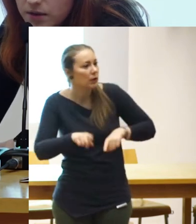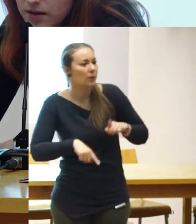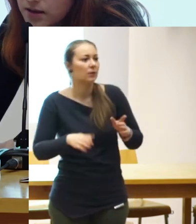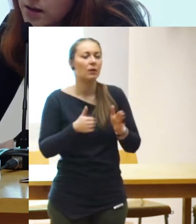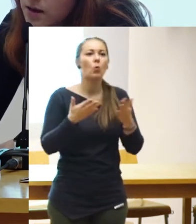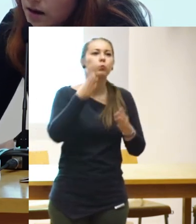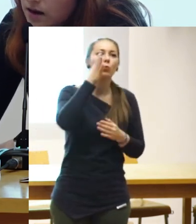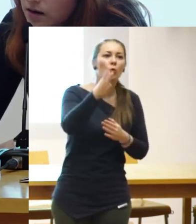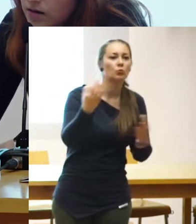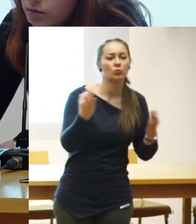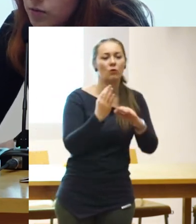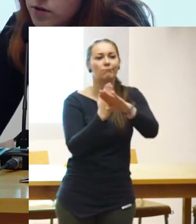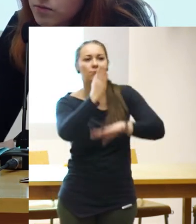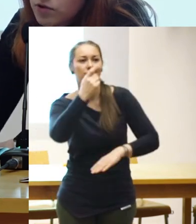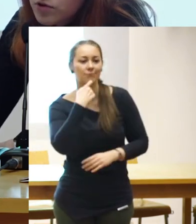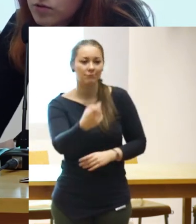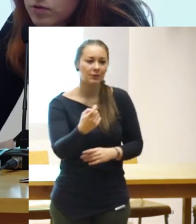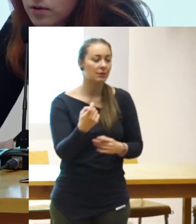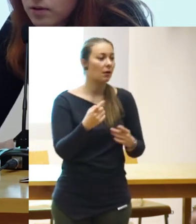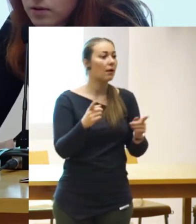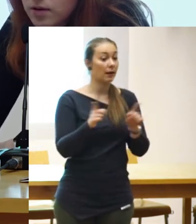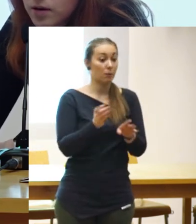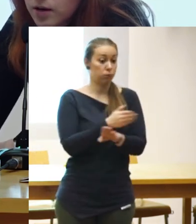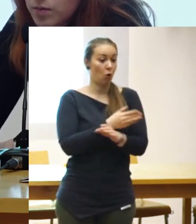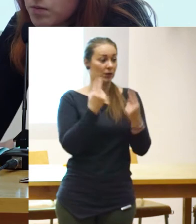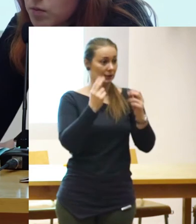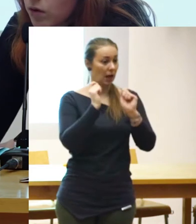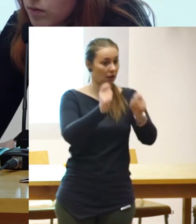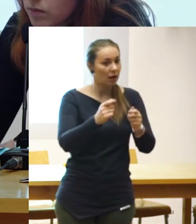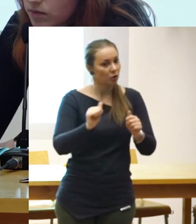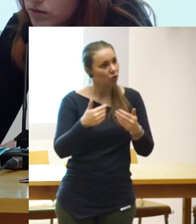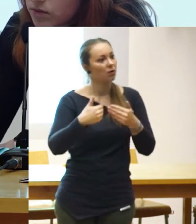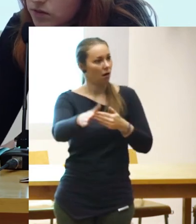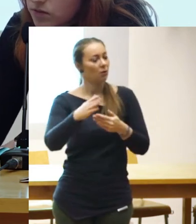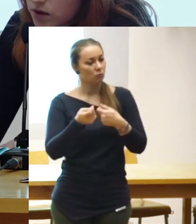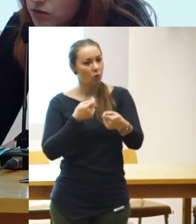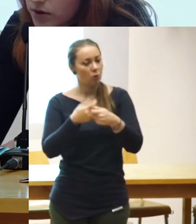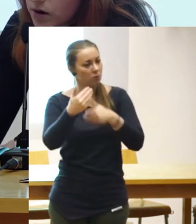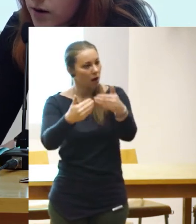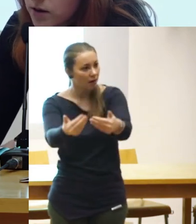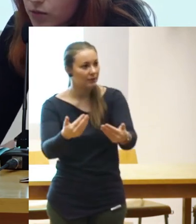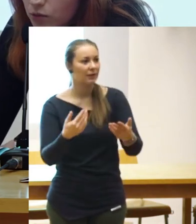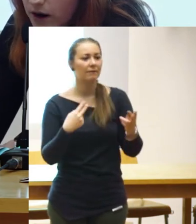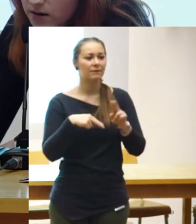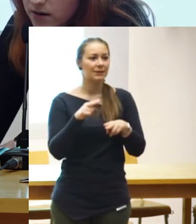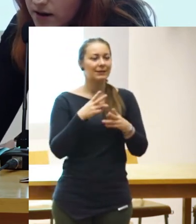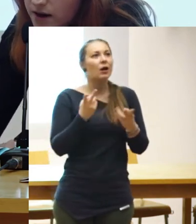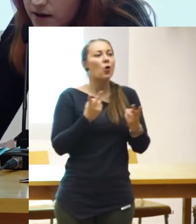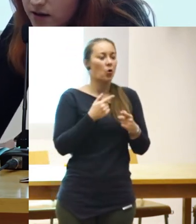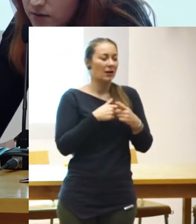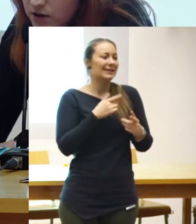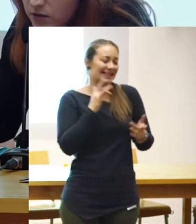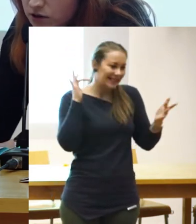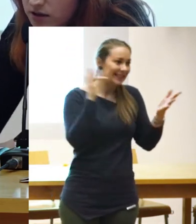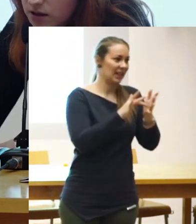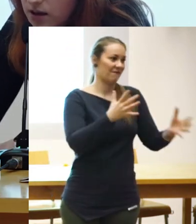profesní ambici a pomoci jim trošku i jakoby mimo tuhle tu primární spolupráci, která je